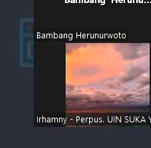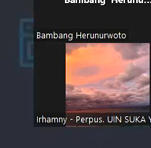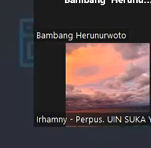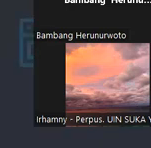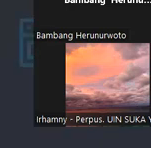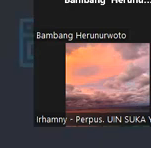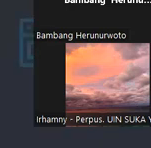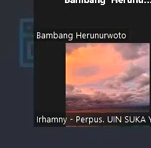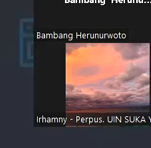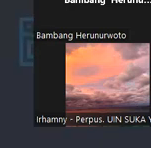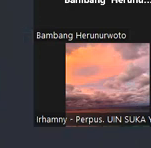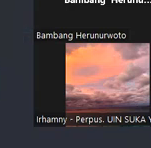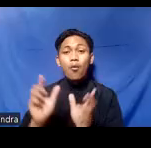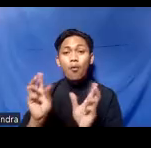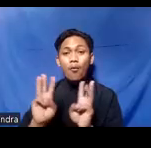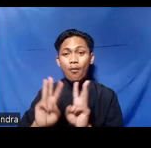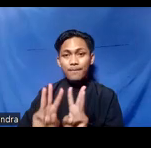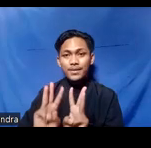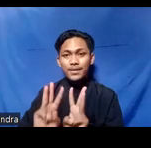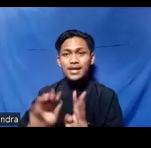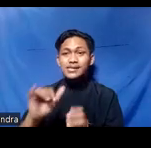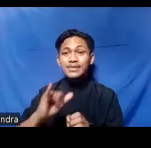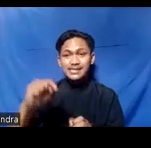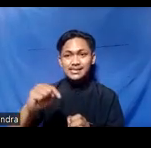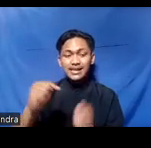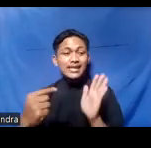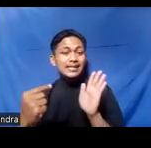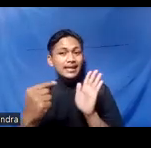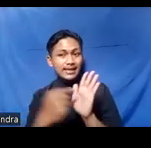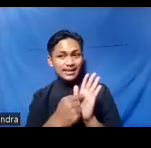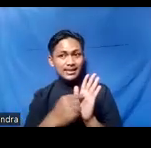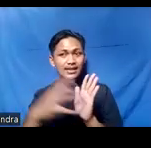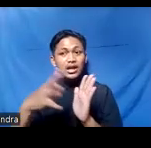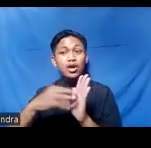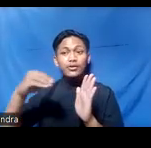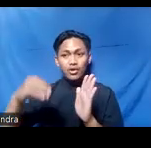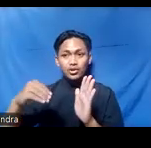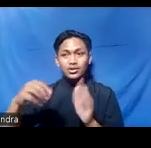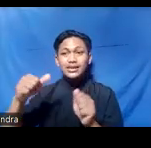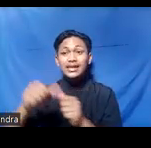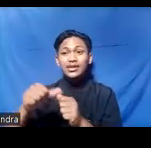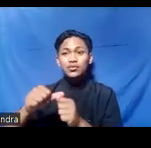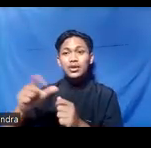nanti webnya seperti ini nanti tinggal klik download saja ikuti prosesnya